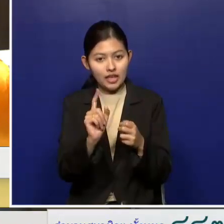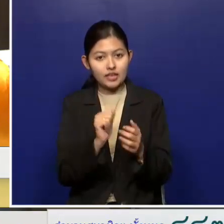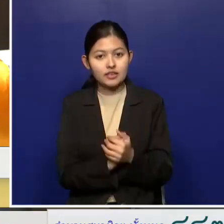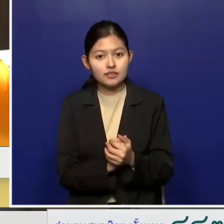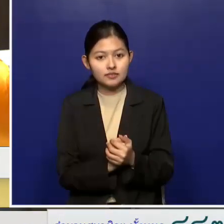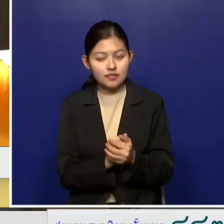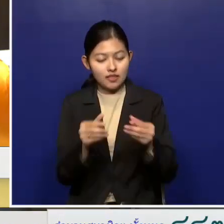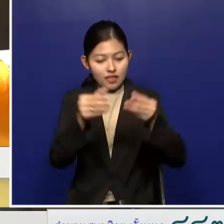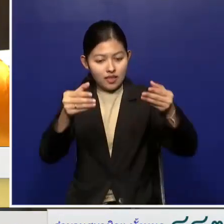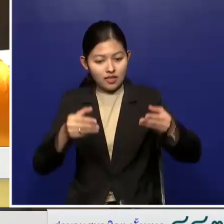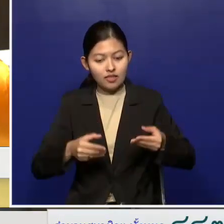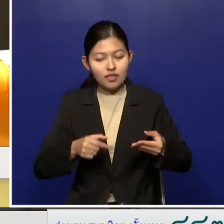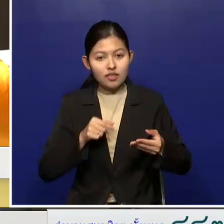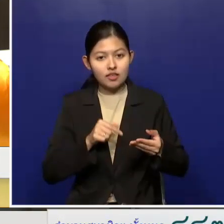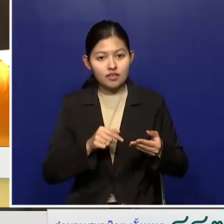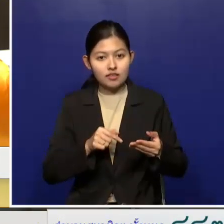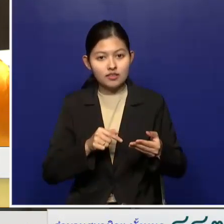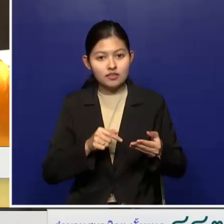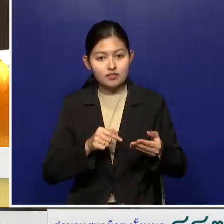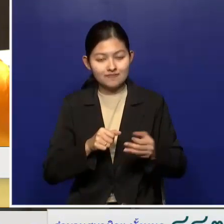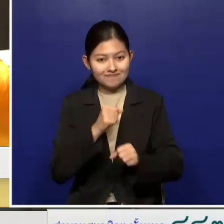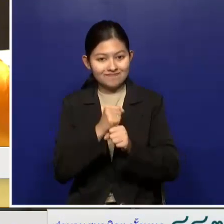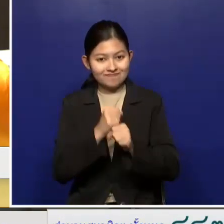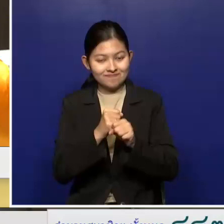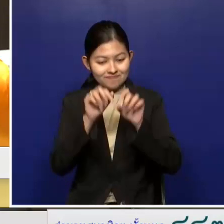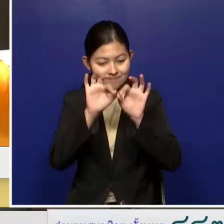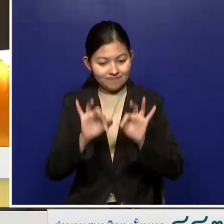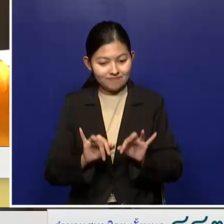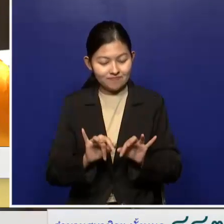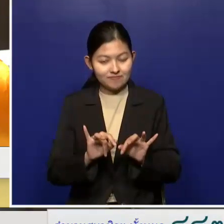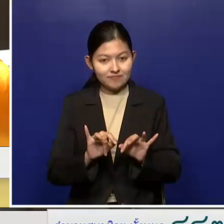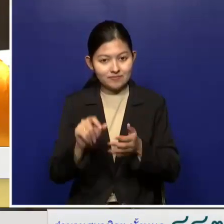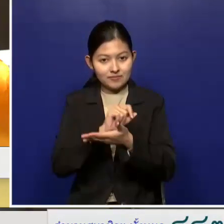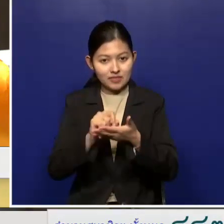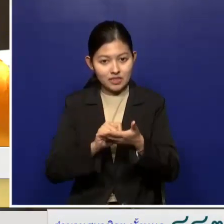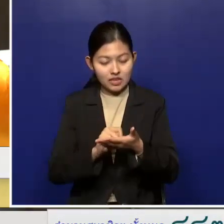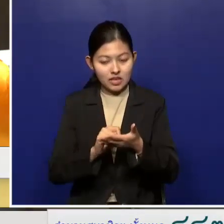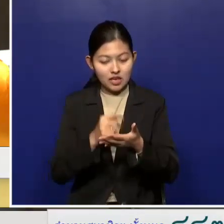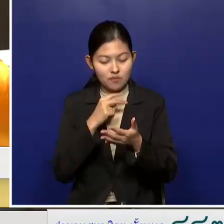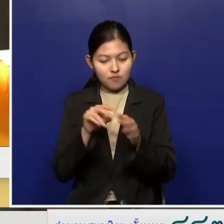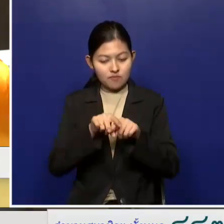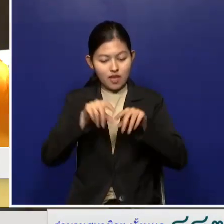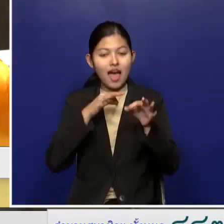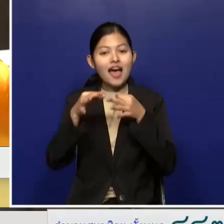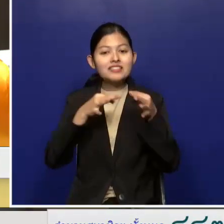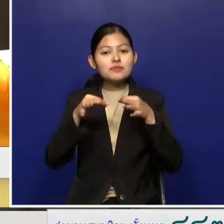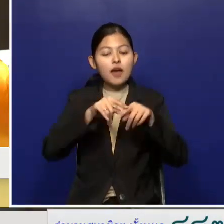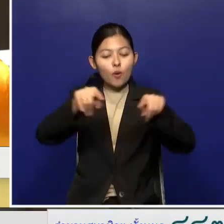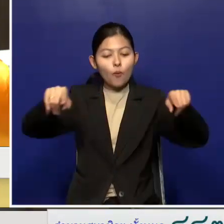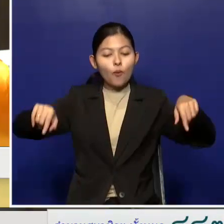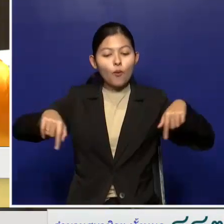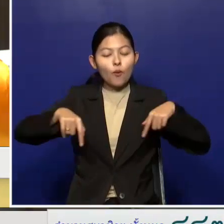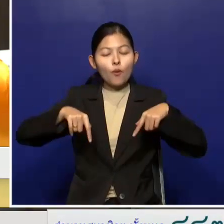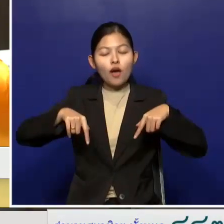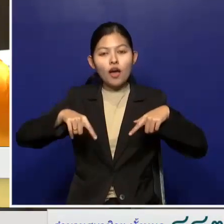ป็นลักษณะของการที่ทำรายงานมาแบบเขียนในรูปแบบกว้างๆนะคะยังไม่ได้เจาะลึกลงราย